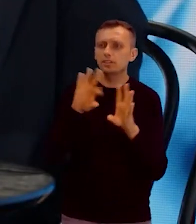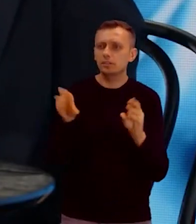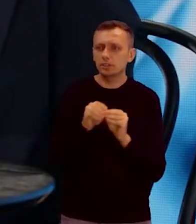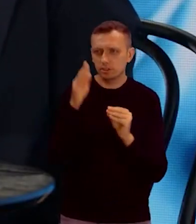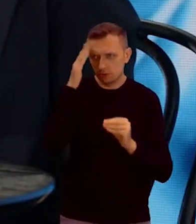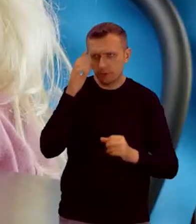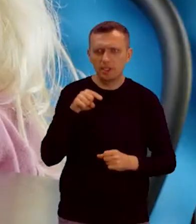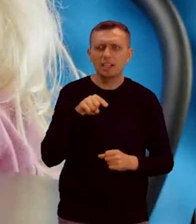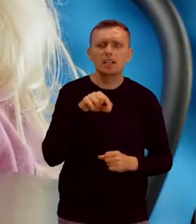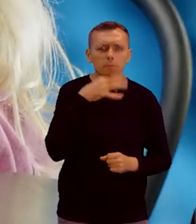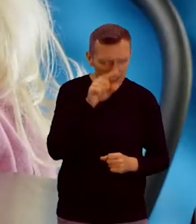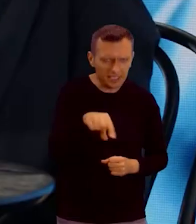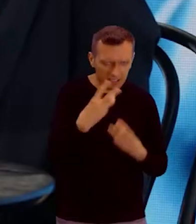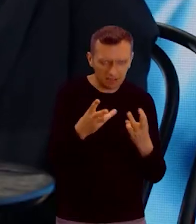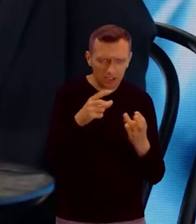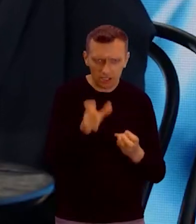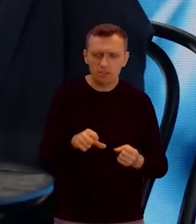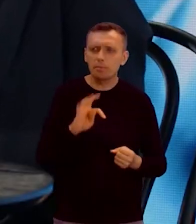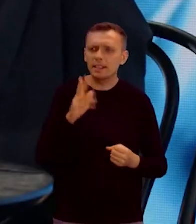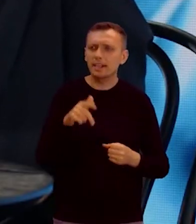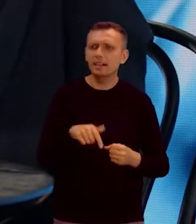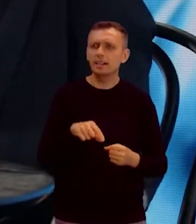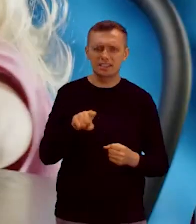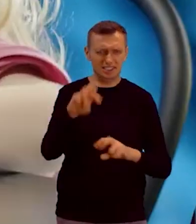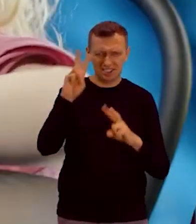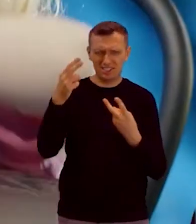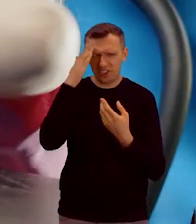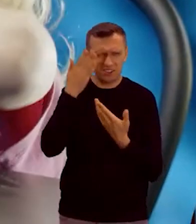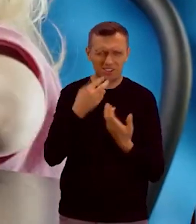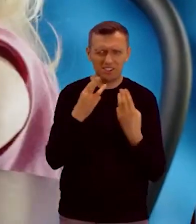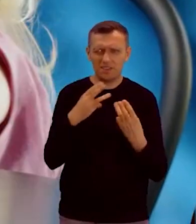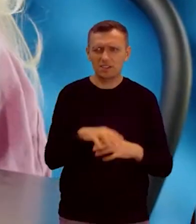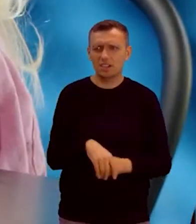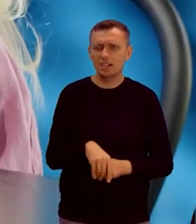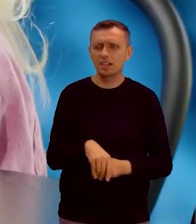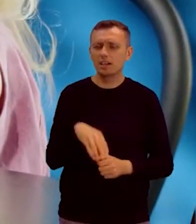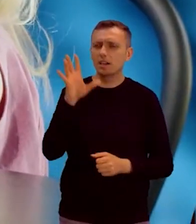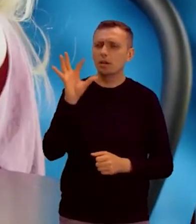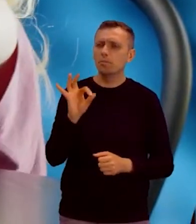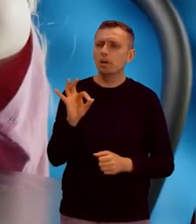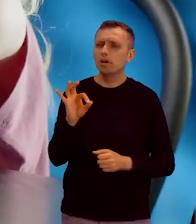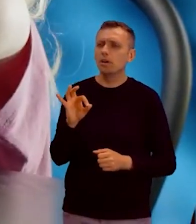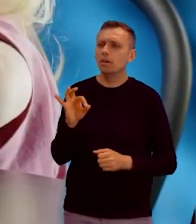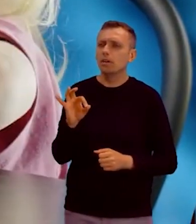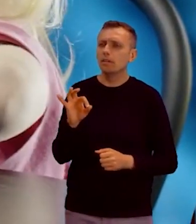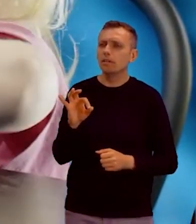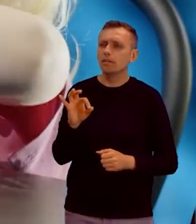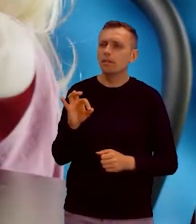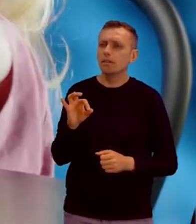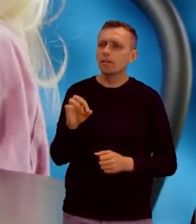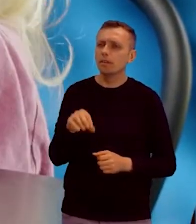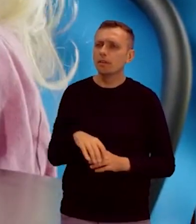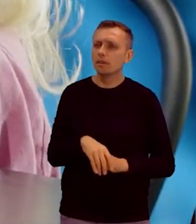ważną osobą? Tak. A skąd wiesz, że jesteś ważną osobą? No bo wszystko zdaje się na